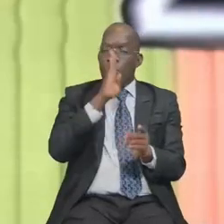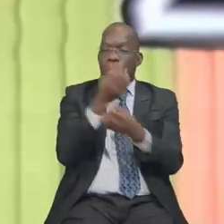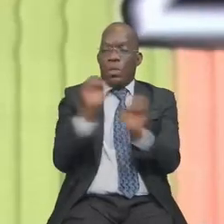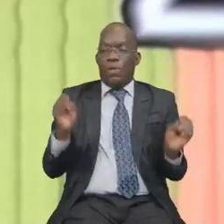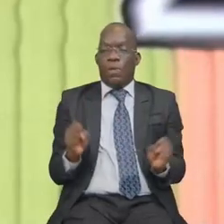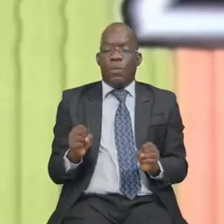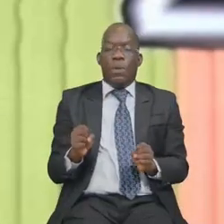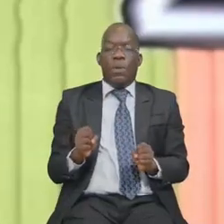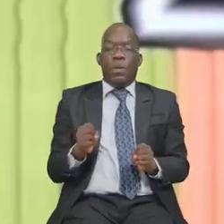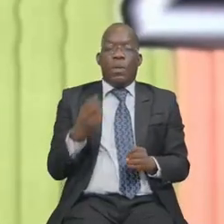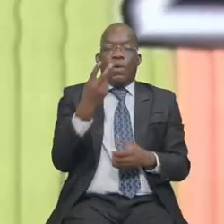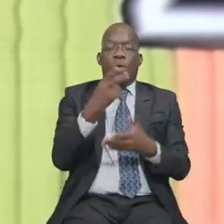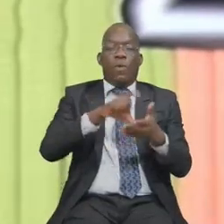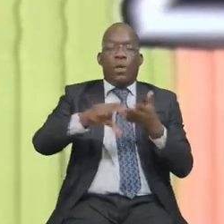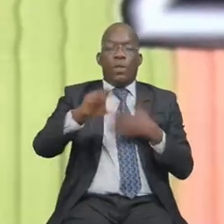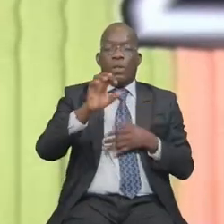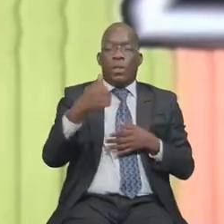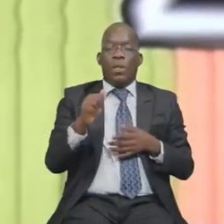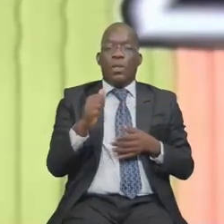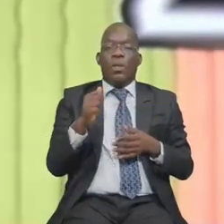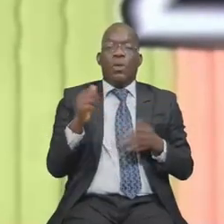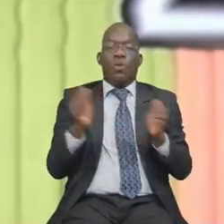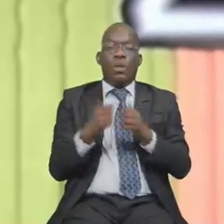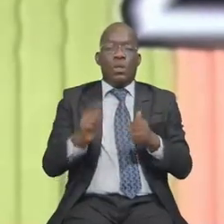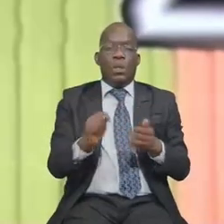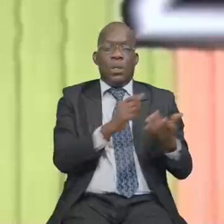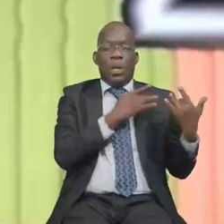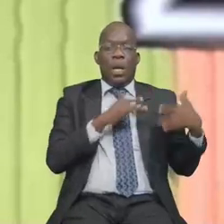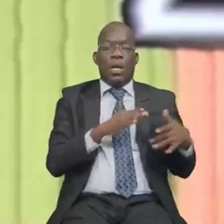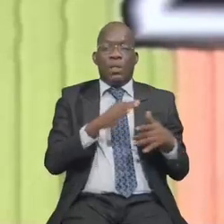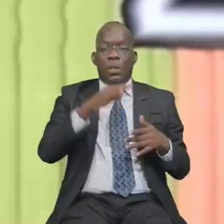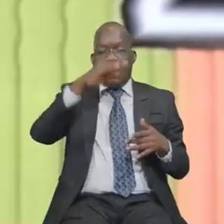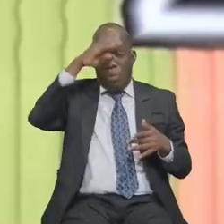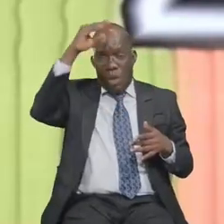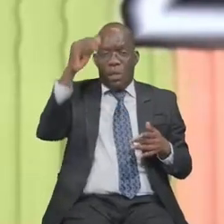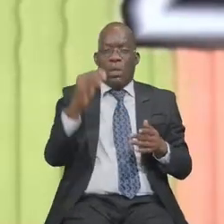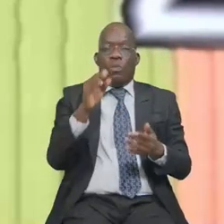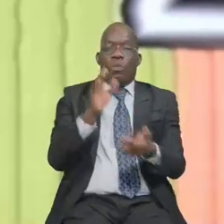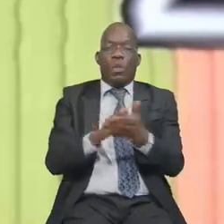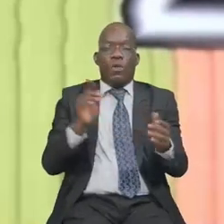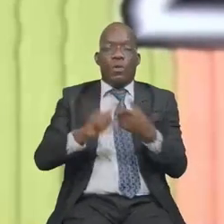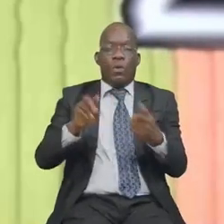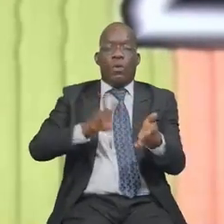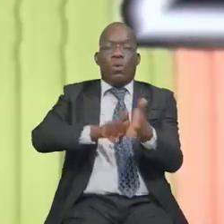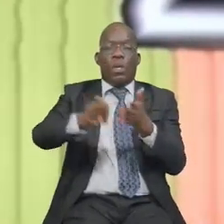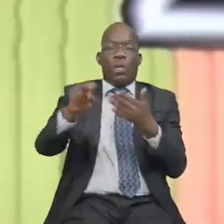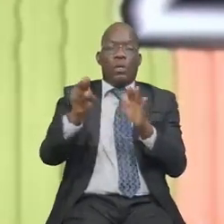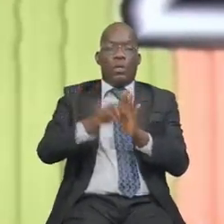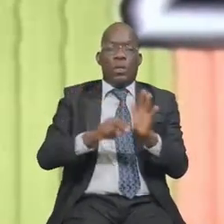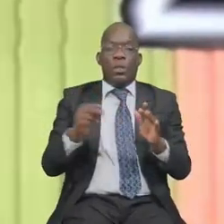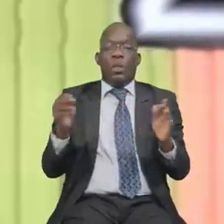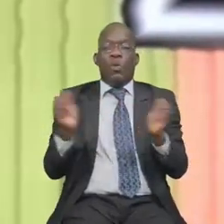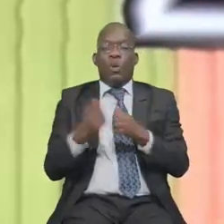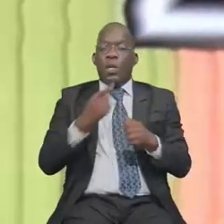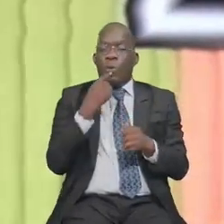qu'on parvient à la justice. Et c'est en confessant de la bouche qu'on parvient au salut.